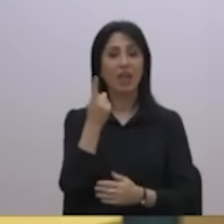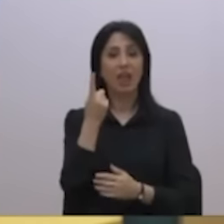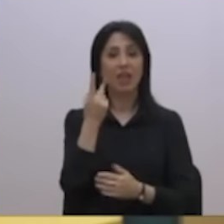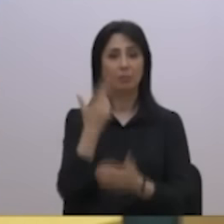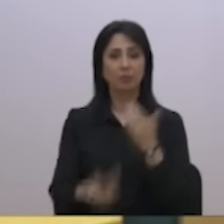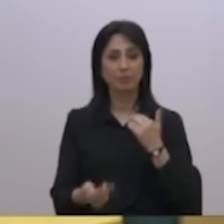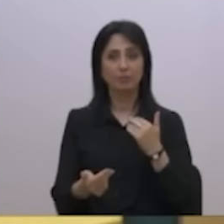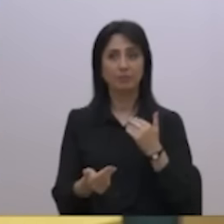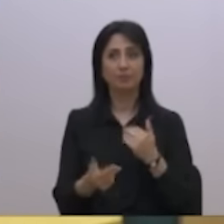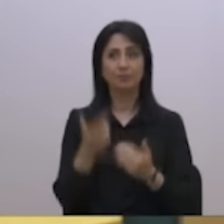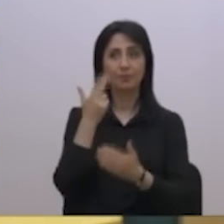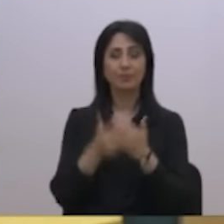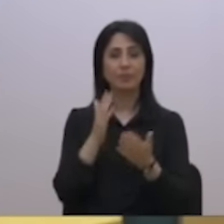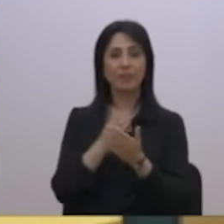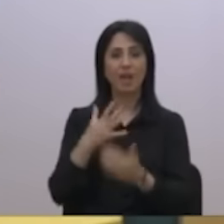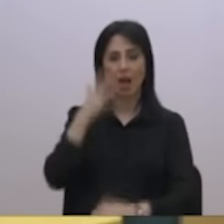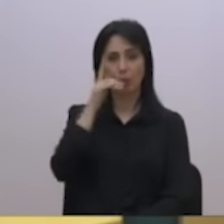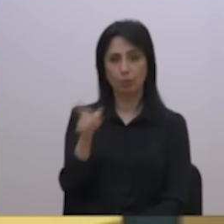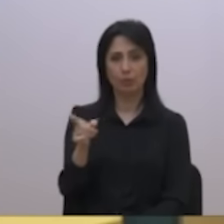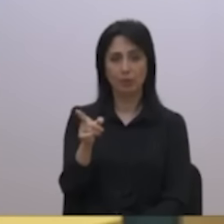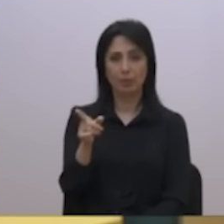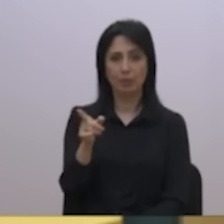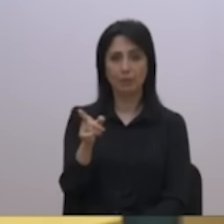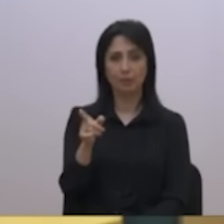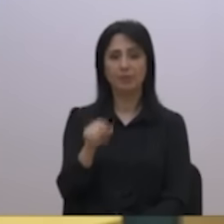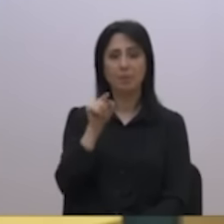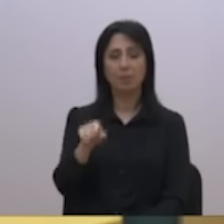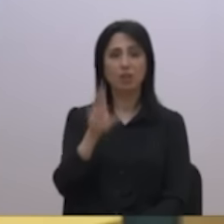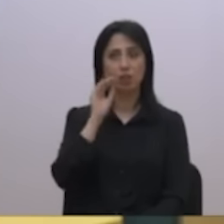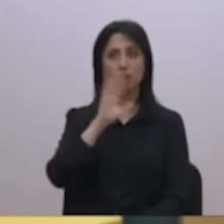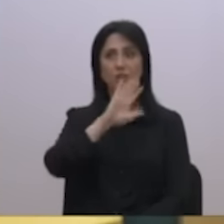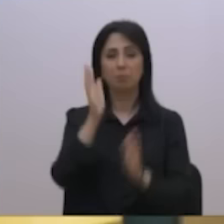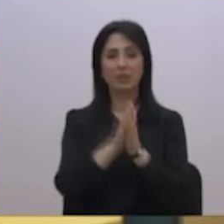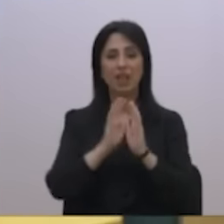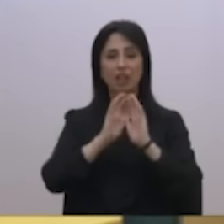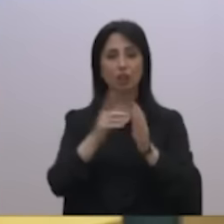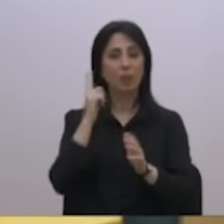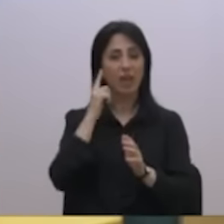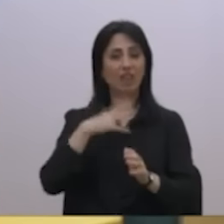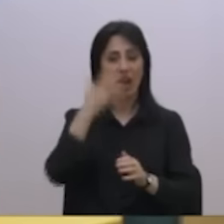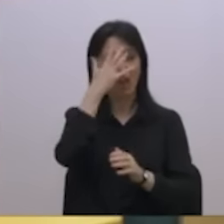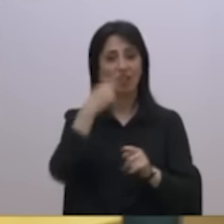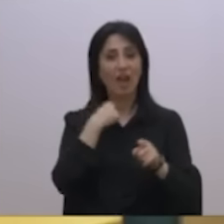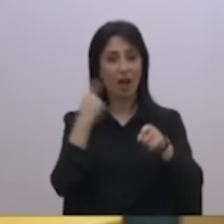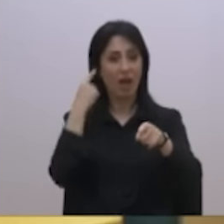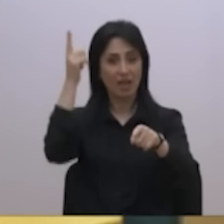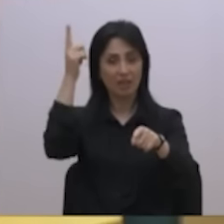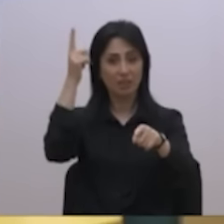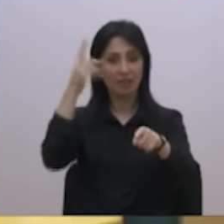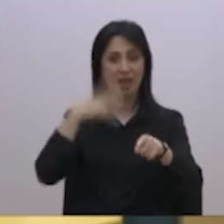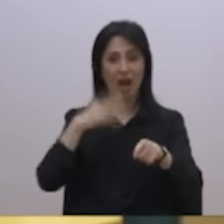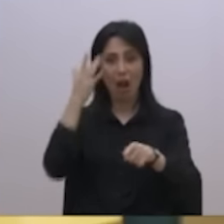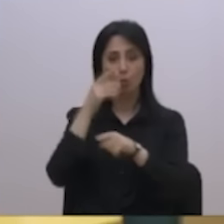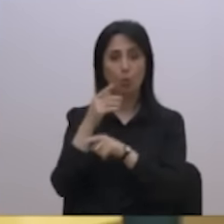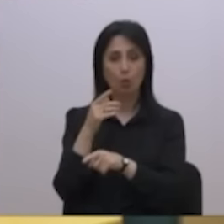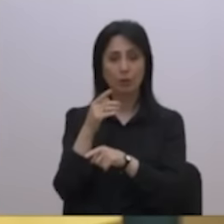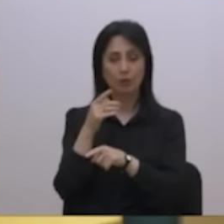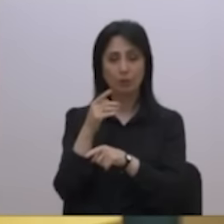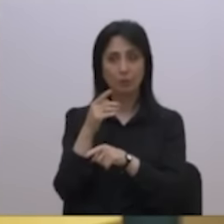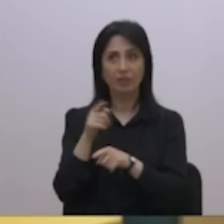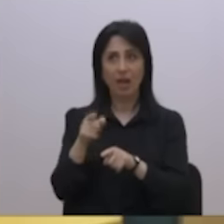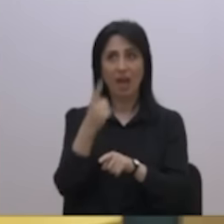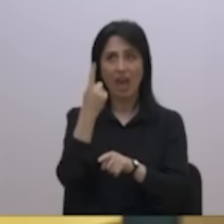დამარცხებული და დამარცხებული არის ქართული ოცნება. მაშინ როცა მთელ მსოფლიოს ესმის ქართველი ხალხის ხმა ქართულ ოცნებას,